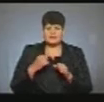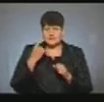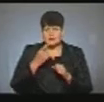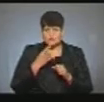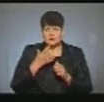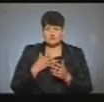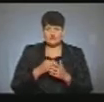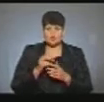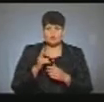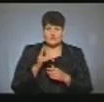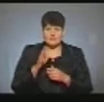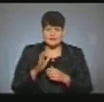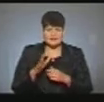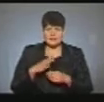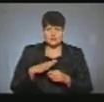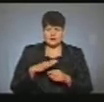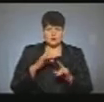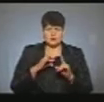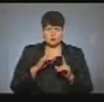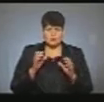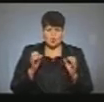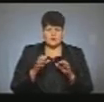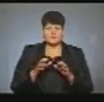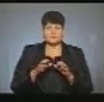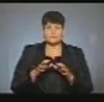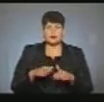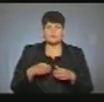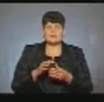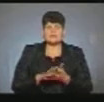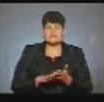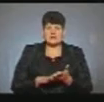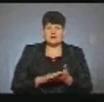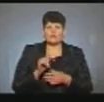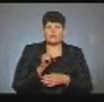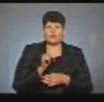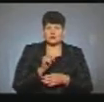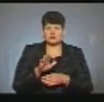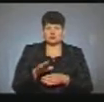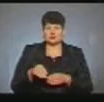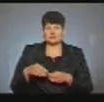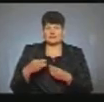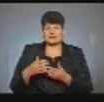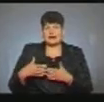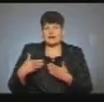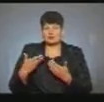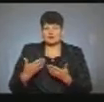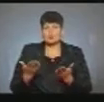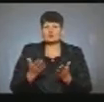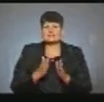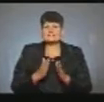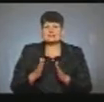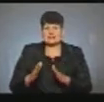свою квартиру, зразу не чекаючи з рішення зборів, подавати заяву. Саме вони їм будуть подавати рекомендації, яку систему